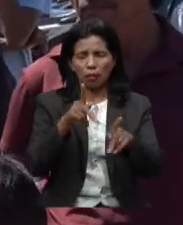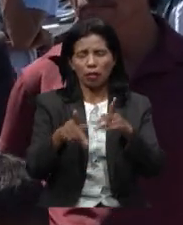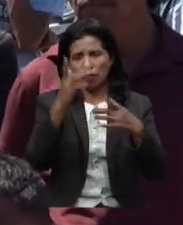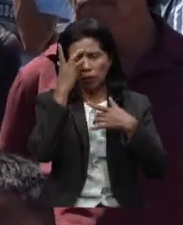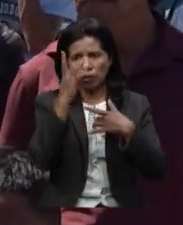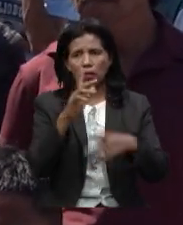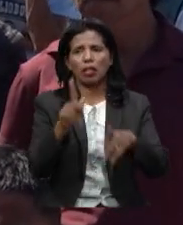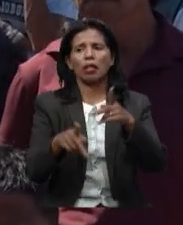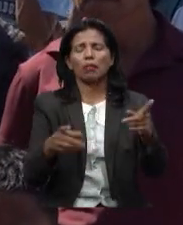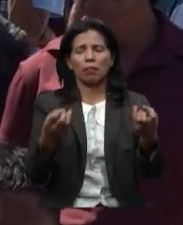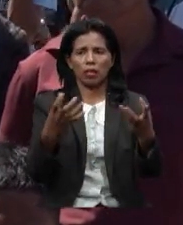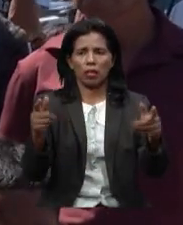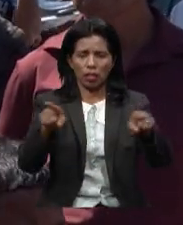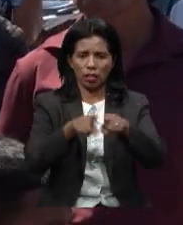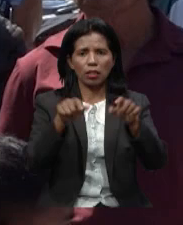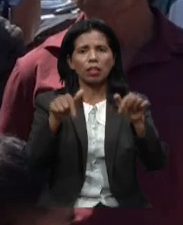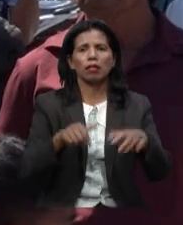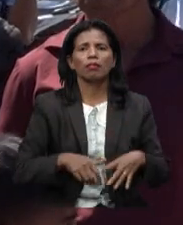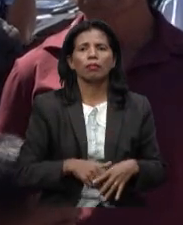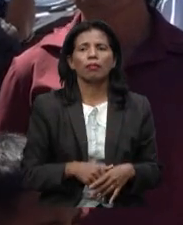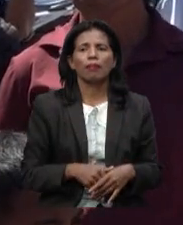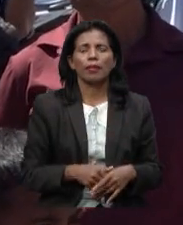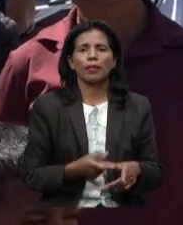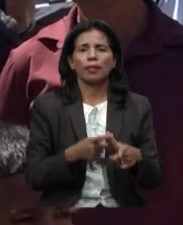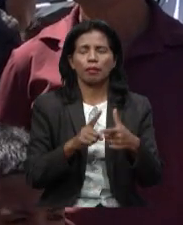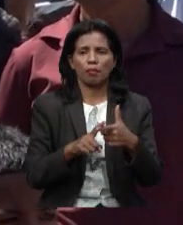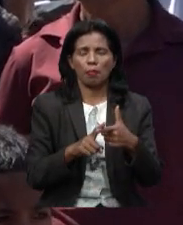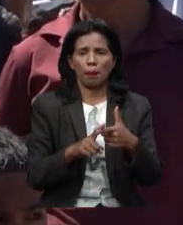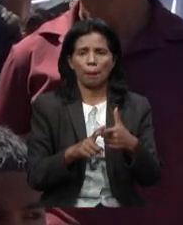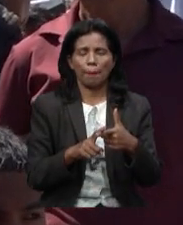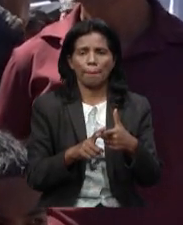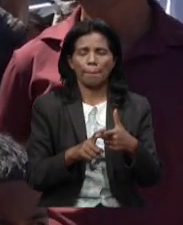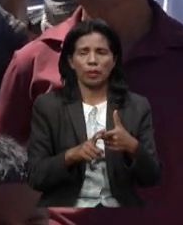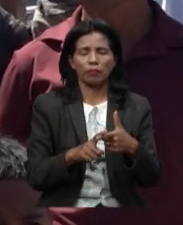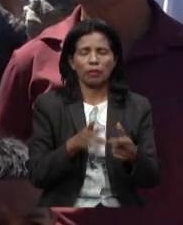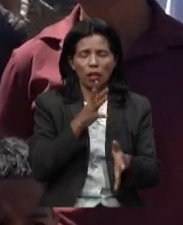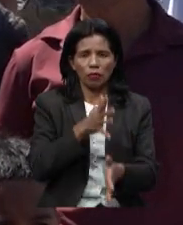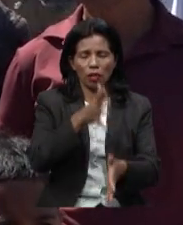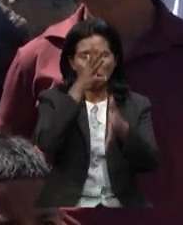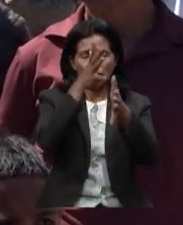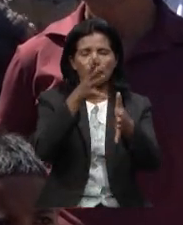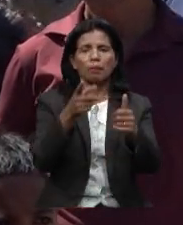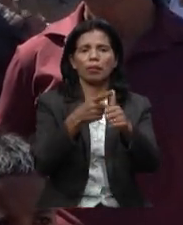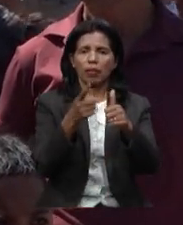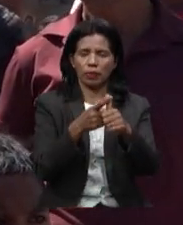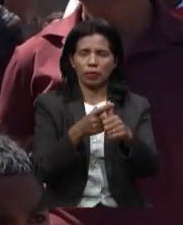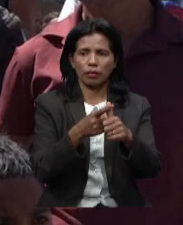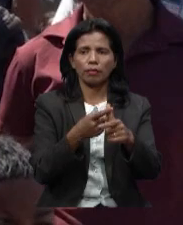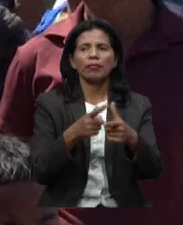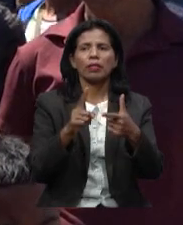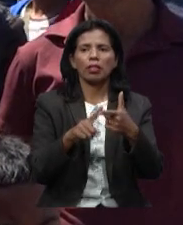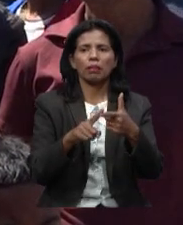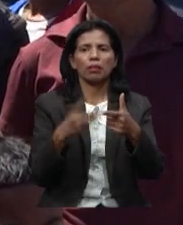Populasi ida maya hanya sana ne. Depois dan mai katua atau perik uluk. Depois ita